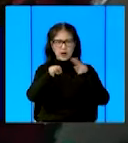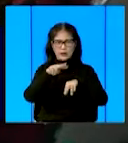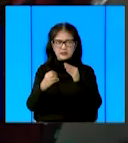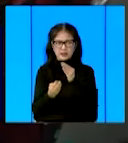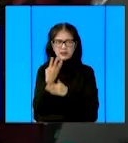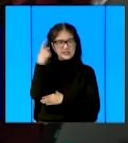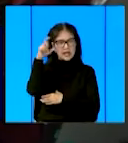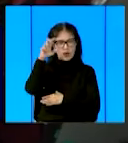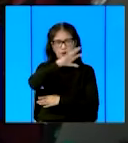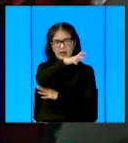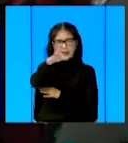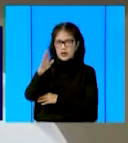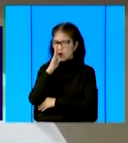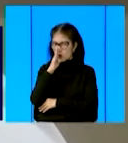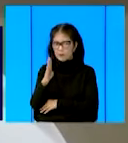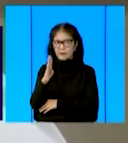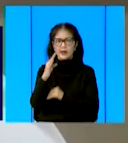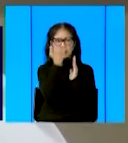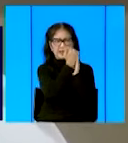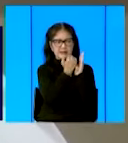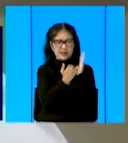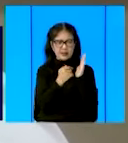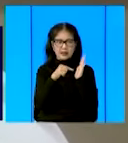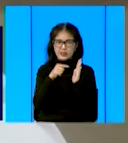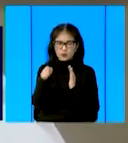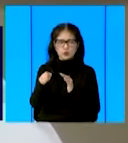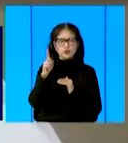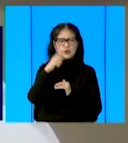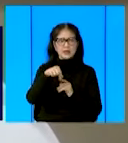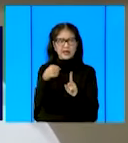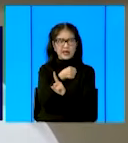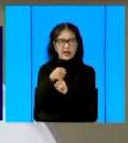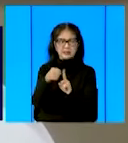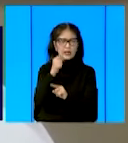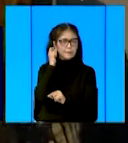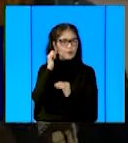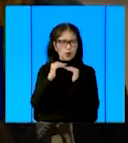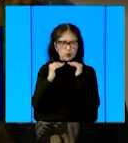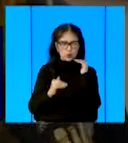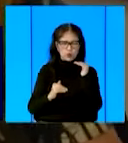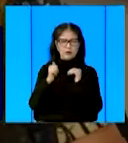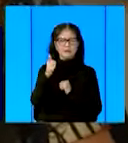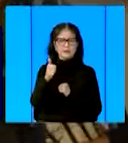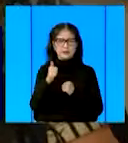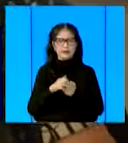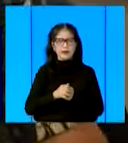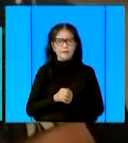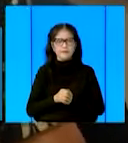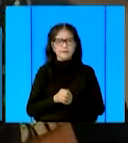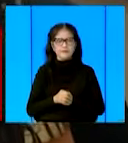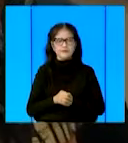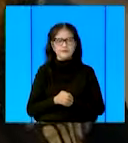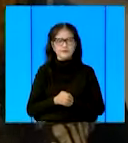daerah yang berintegritas dengan kebijakannya dapat menekan kekerasan terhadap perempuan dan anak di Indonesia. Dari Jakarta, Widya Bayu